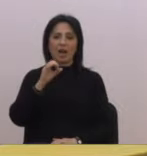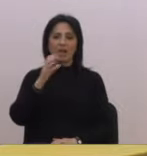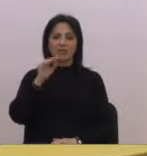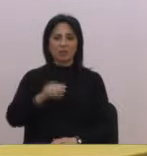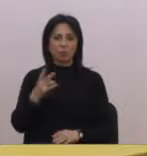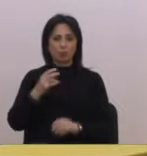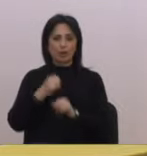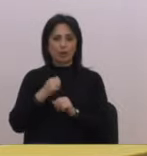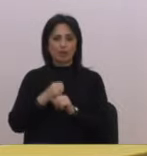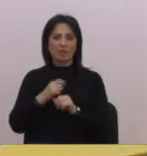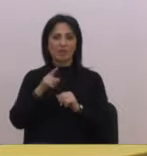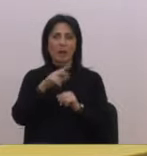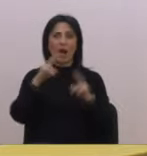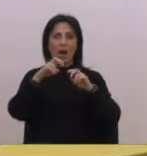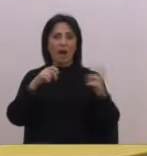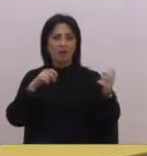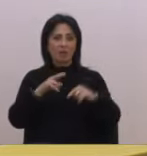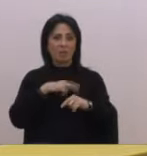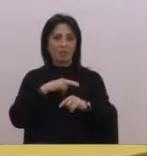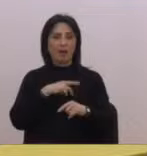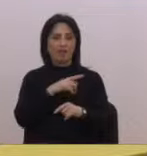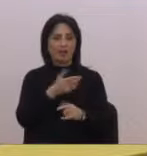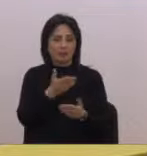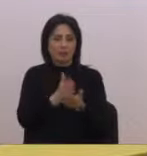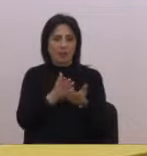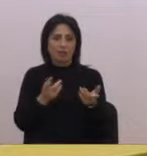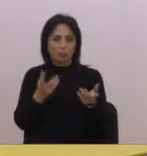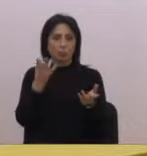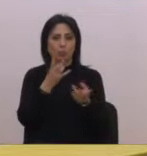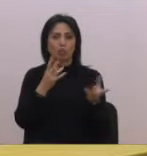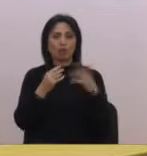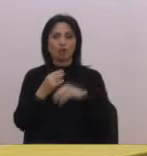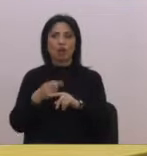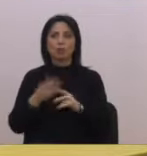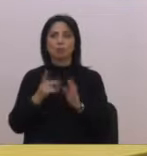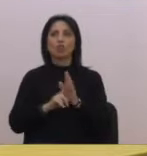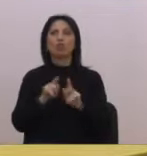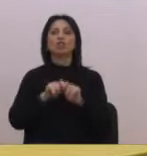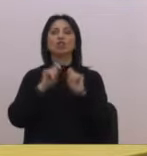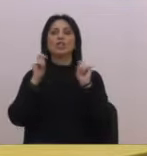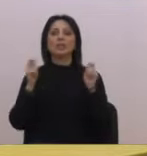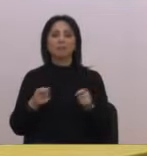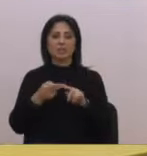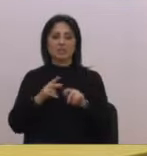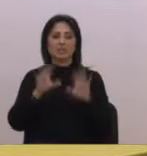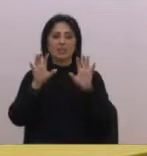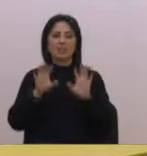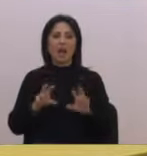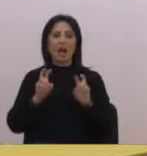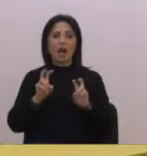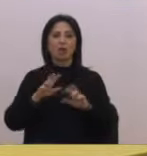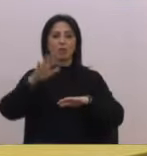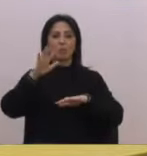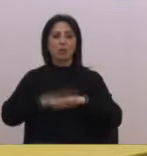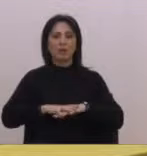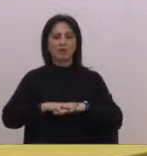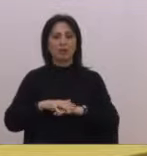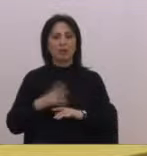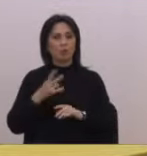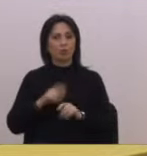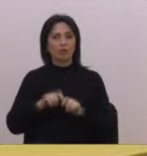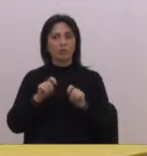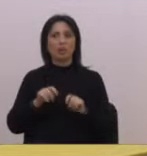მოგიწევთ ამ განხილვებში ჩართვა როგორც პარლამენტს, რომ მიიღო შესაბამისი კანონმდებლობა და შეიქმნას, რა თქმა უნდა, ის საკანონმდებლო ბაზა და სივრცე,